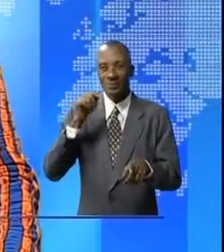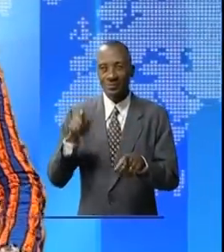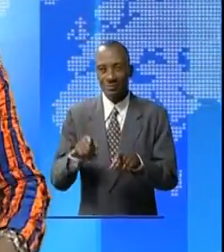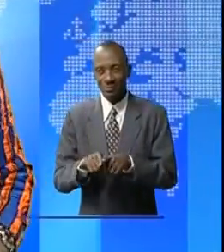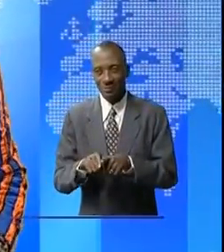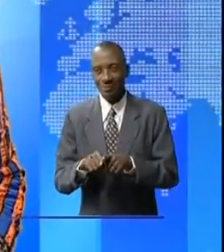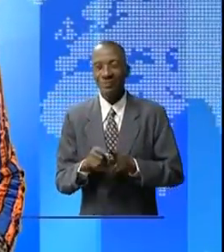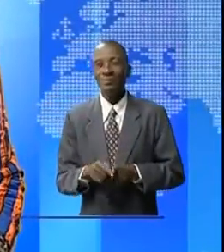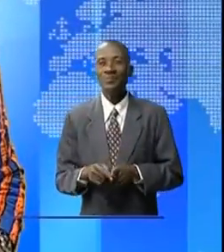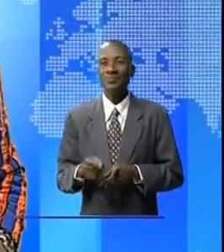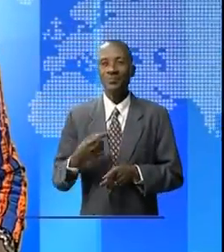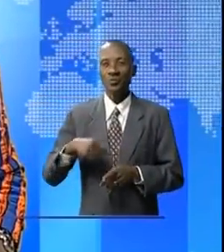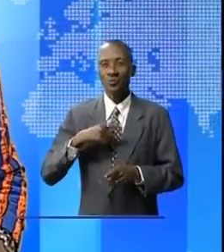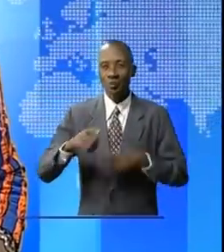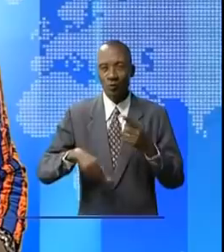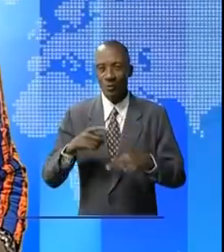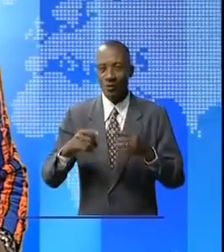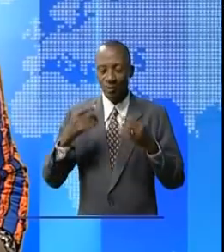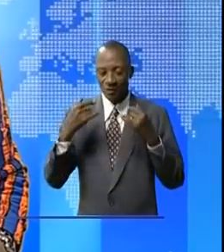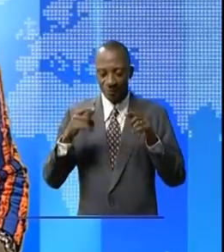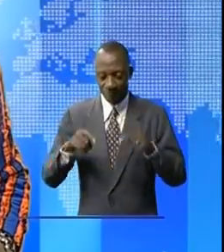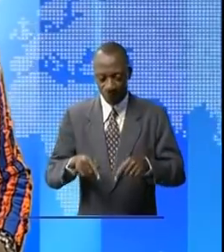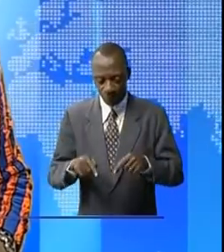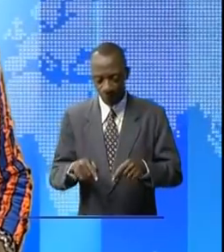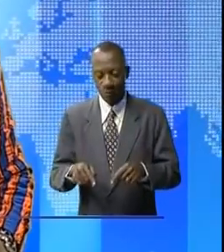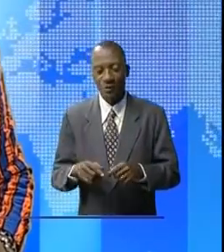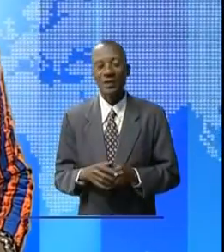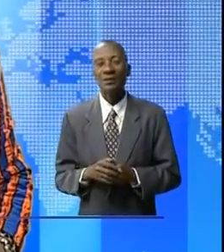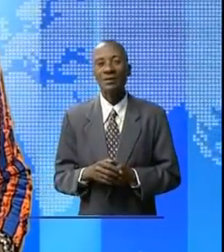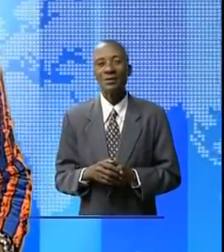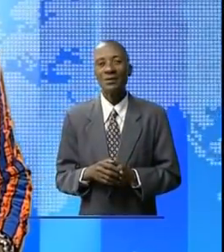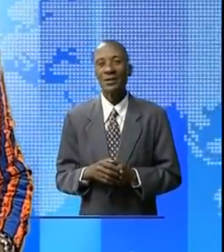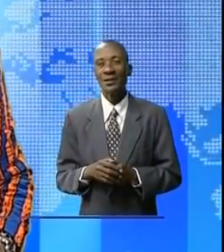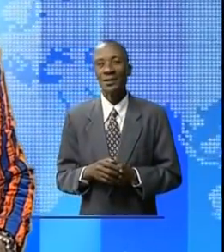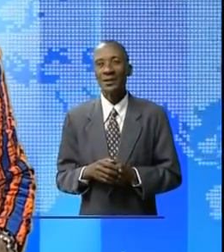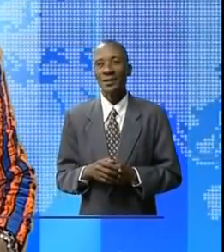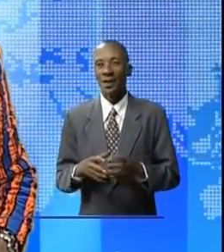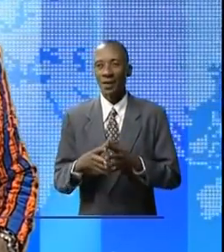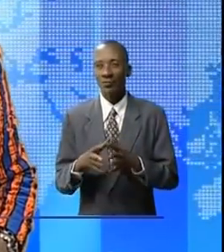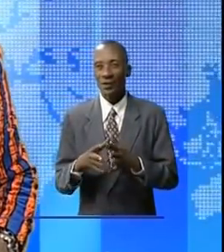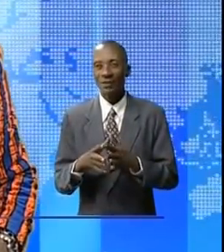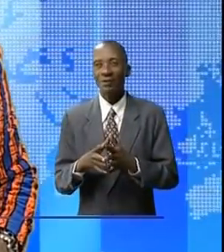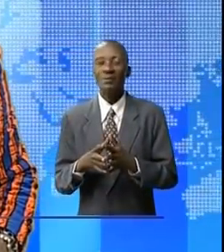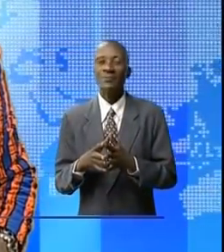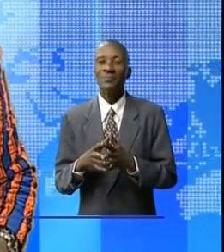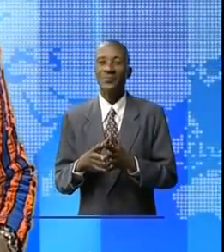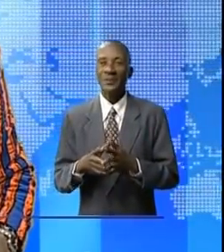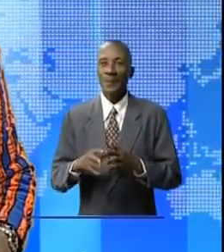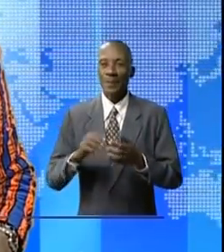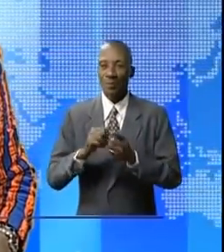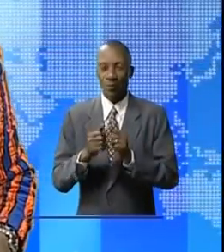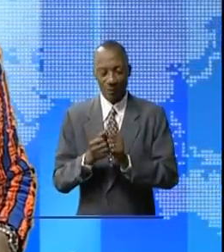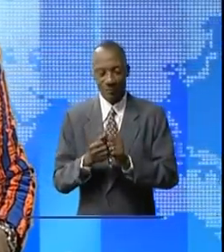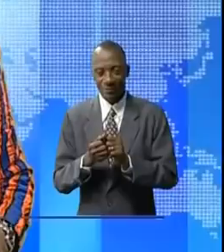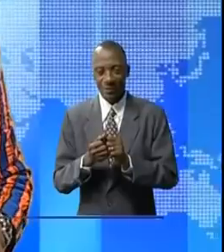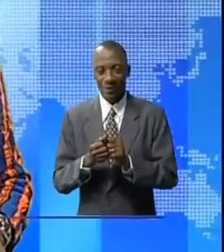scolaire 2021-2022. Le ministre de l'Enseignement primaire, secondaire et technique appelle le corps des enseignants à lutter contre les antivaleurs dans